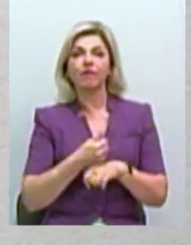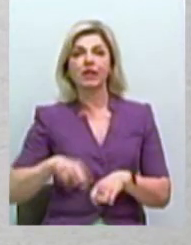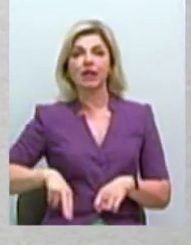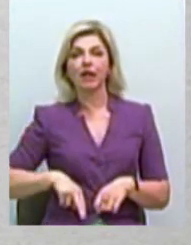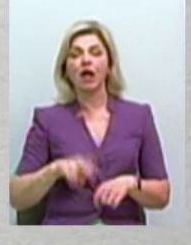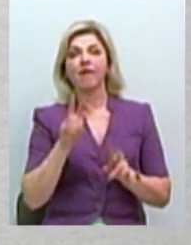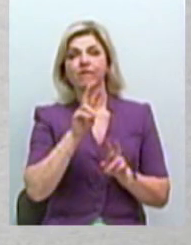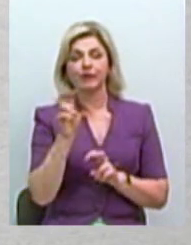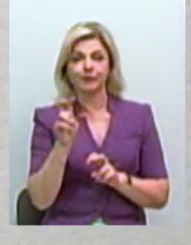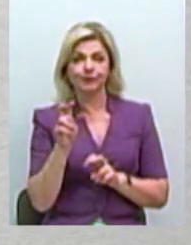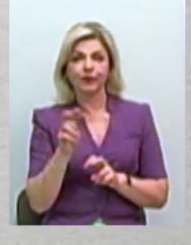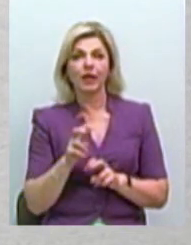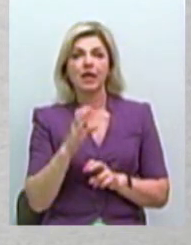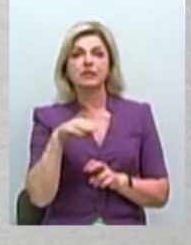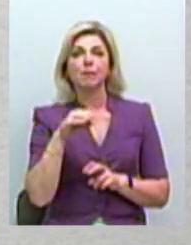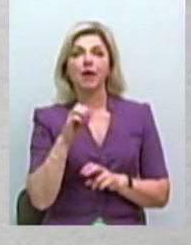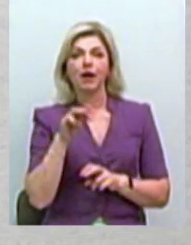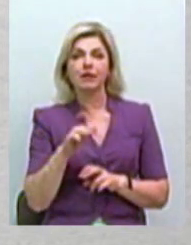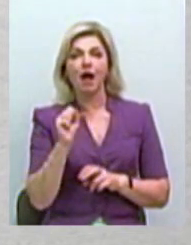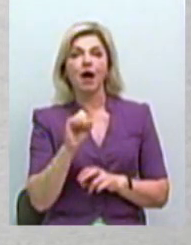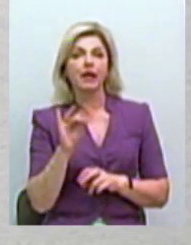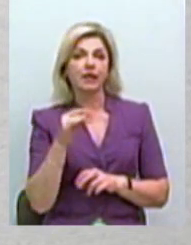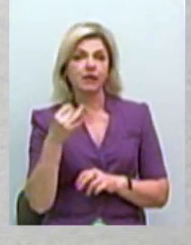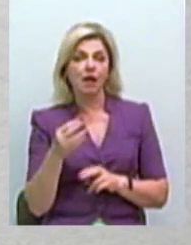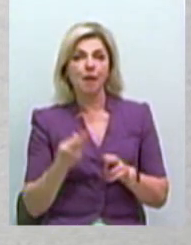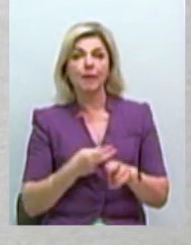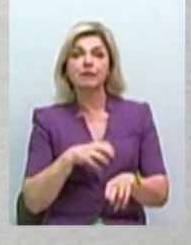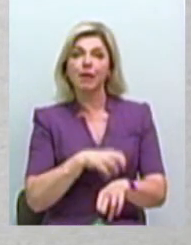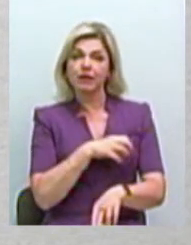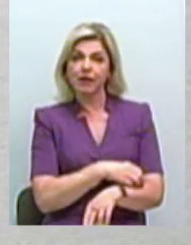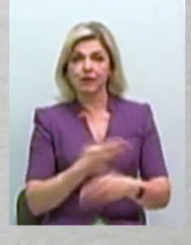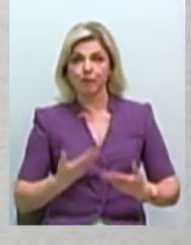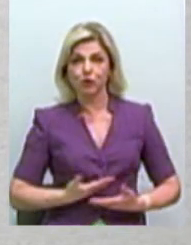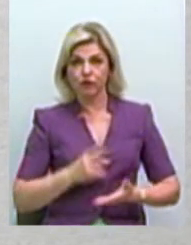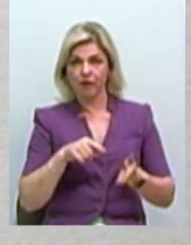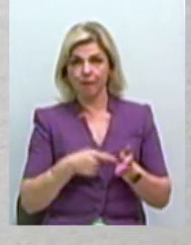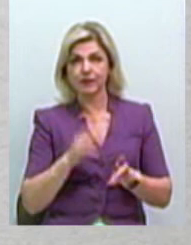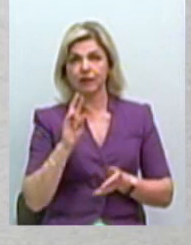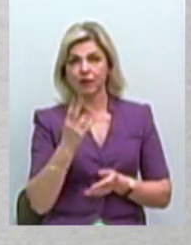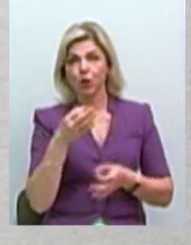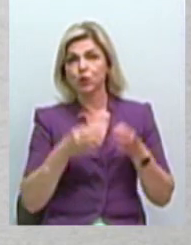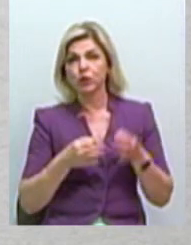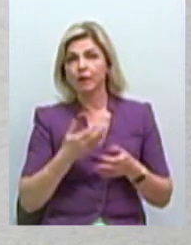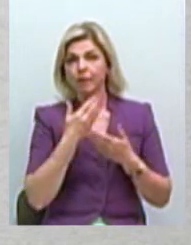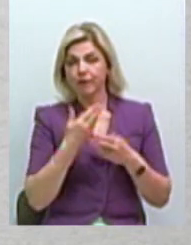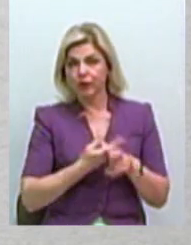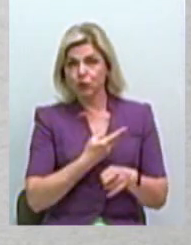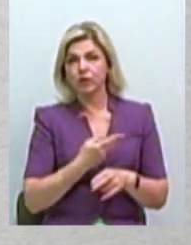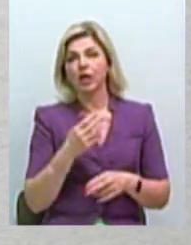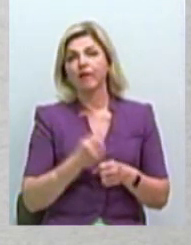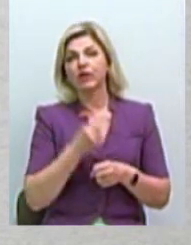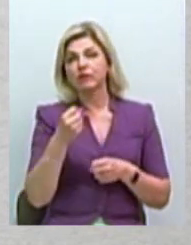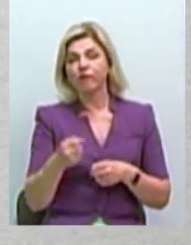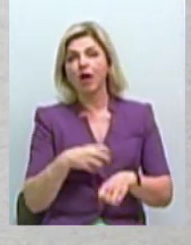товариства з обмеженою відповідальністю «Смарт Агрі». Безпартійний. Проживає в місті Миколаєві. Судимість відсутня. Суб'єкт висування –